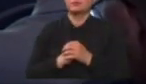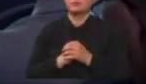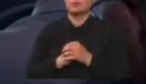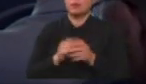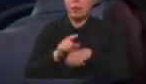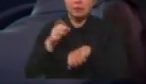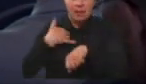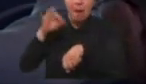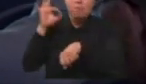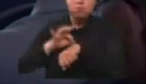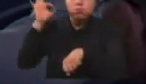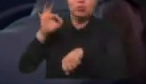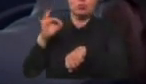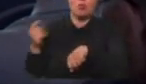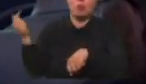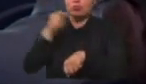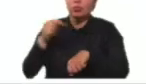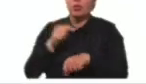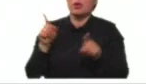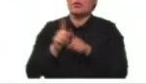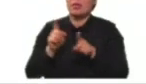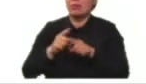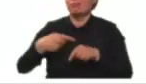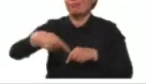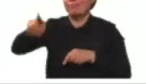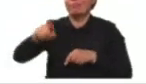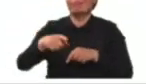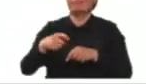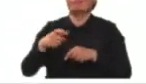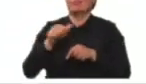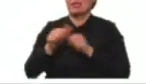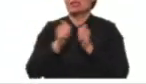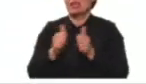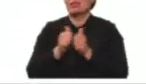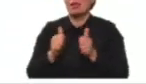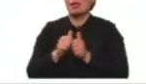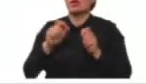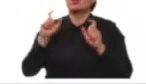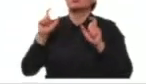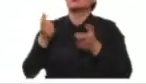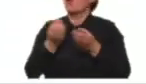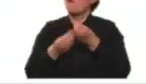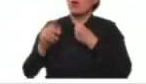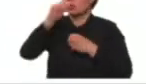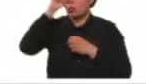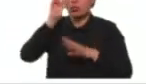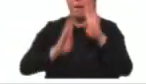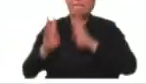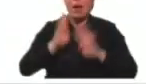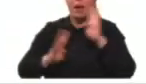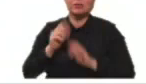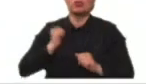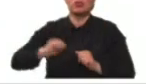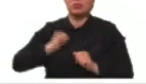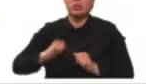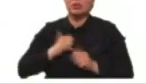i punktualność kursowania, ale także przed nami to chyba, na co większość pasażerów